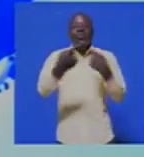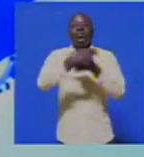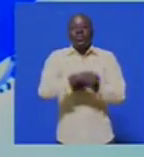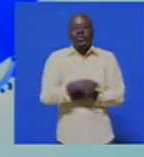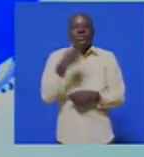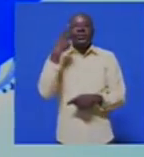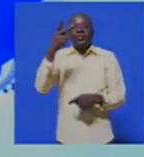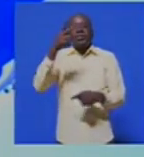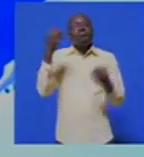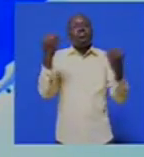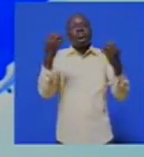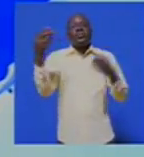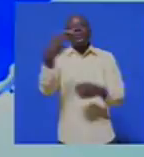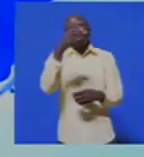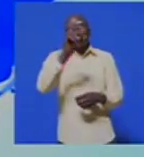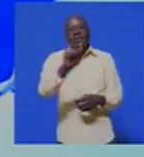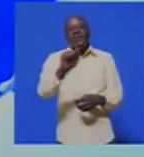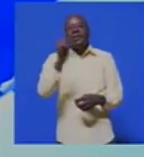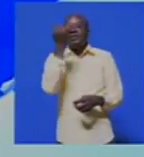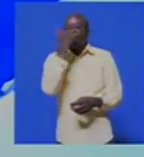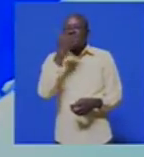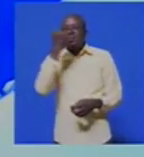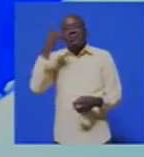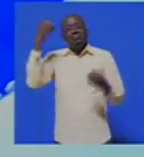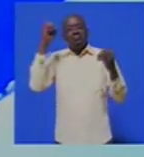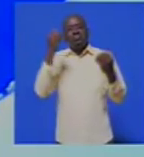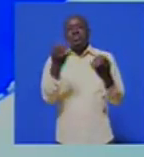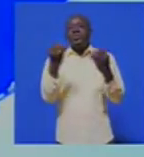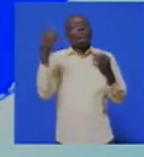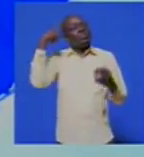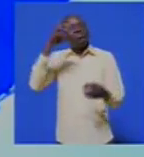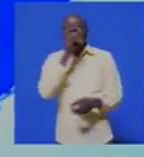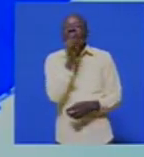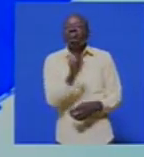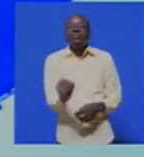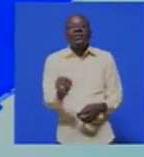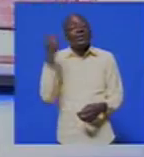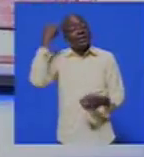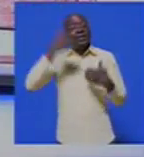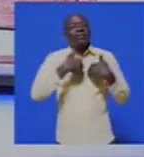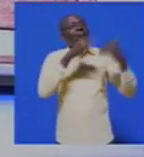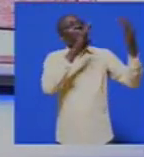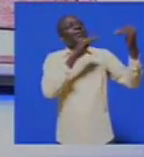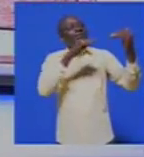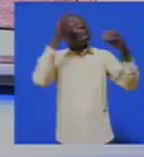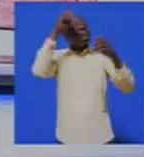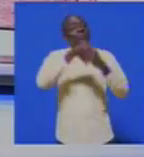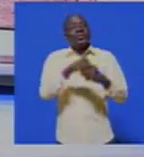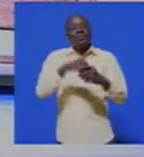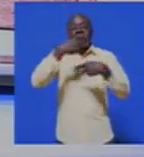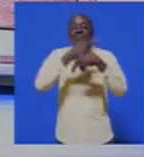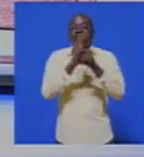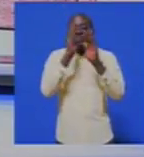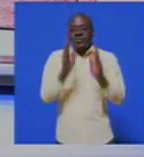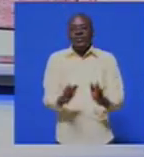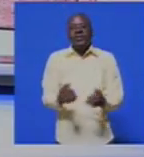milliers d'hectares de vergers de mangue, plusieurs sont dans un stade de vieillissement. Une lueur d'espoir se dessine pour les producteurs grâce à un